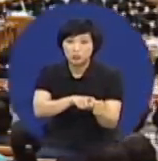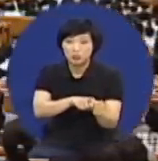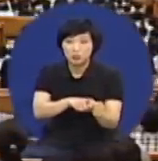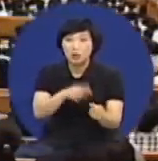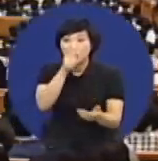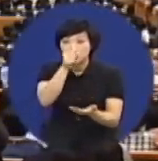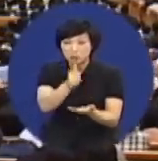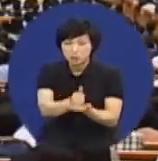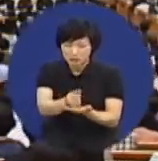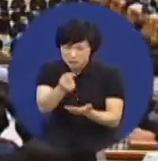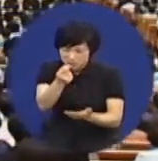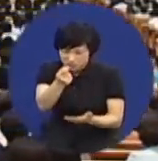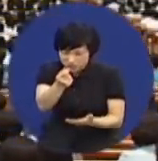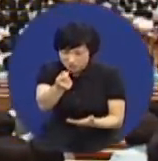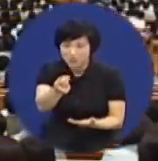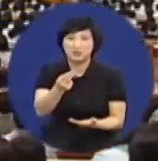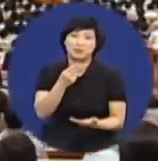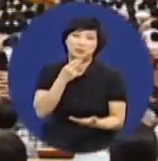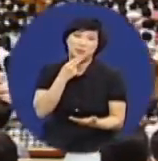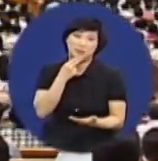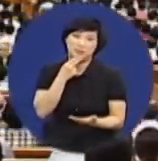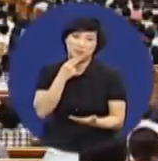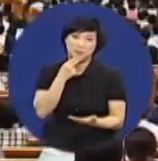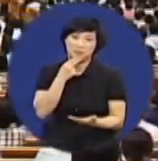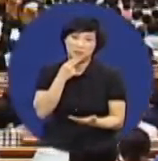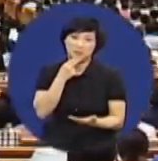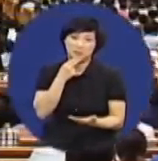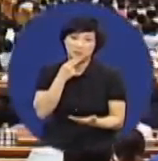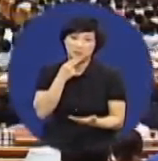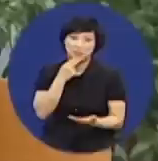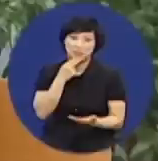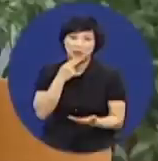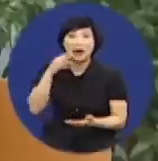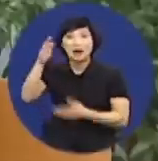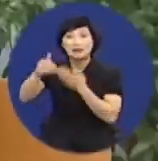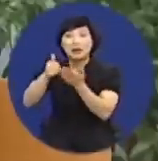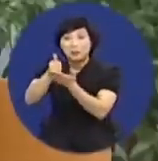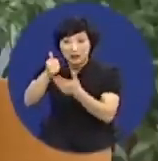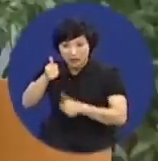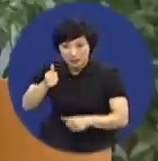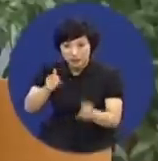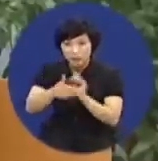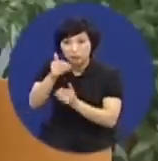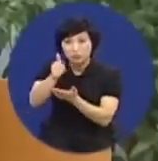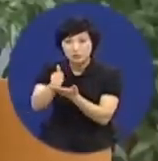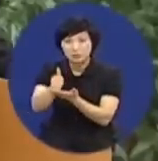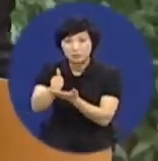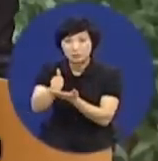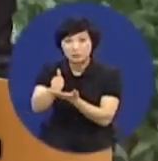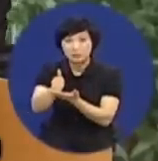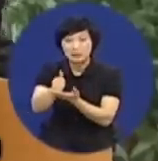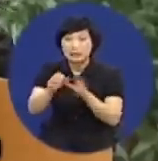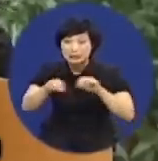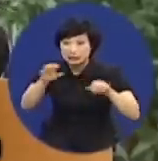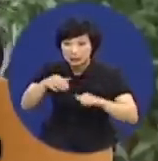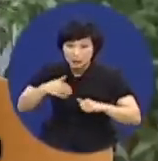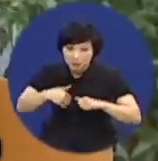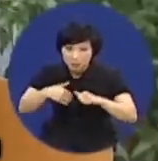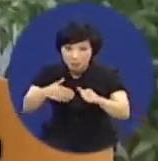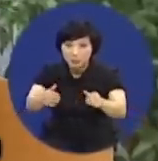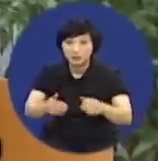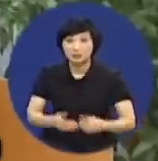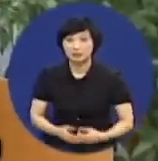、全く罪のない神様の御子イエスをこの世に送ってくださ